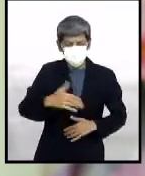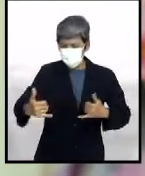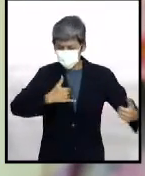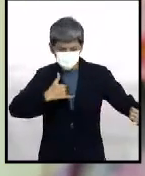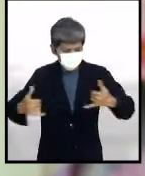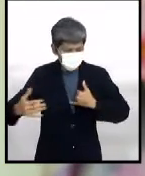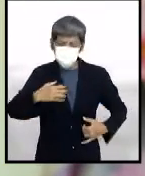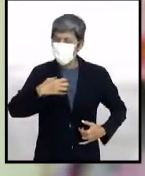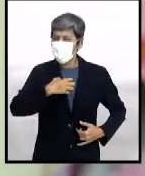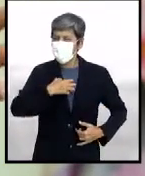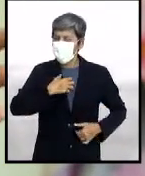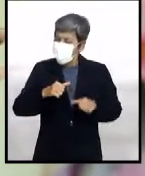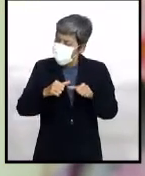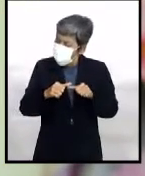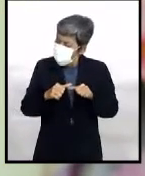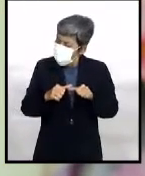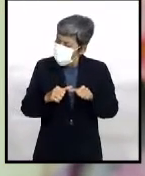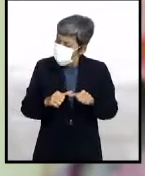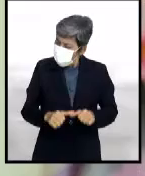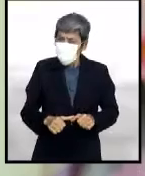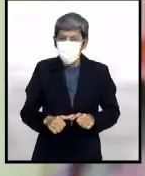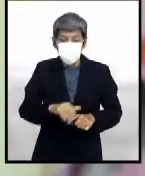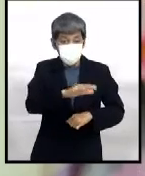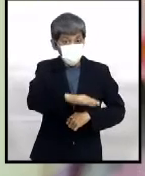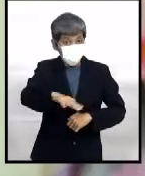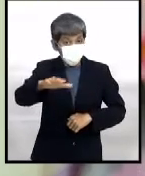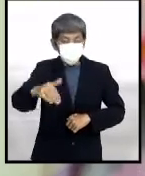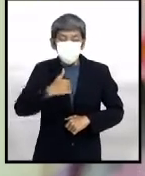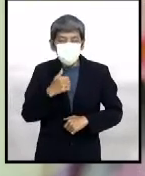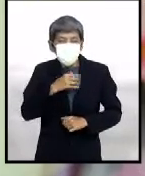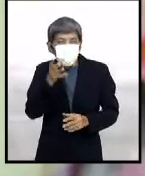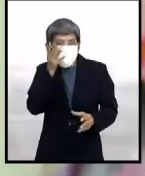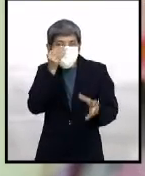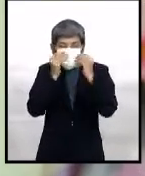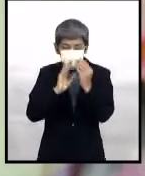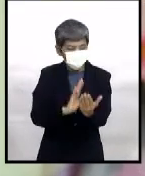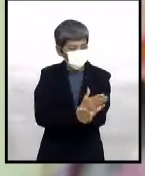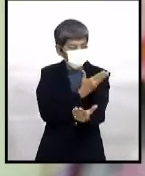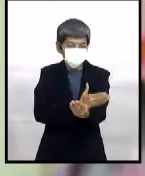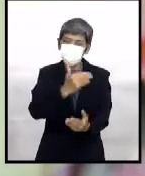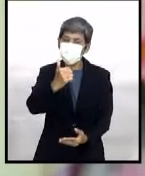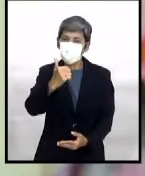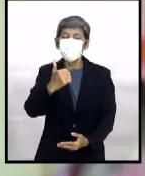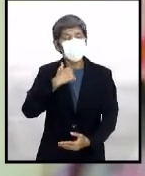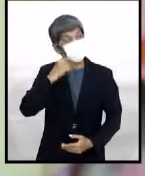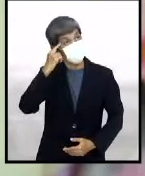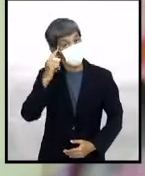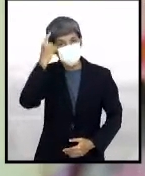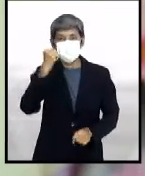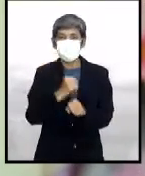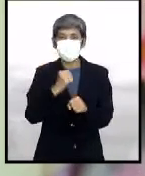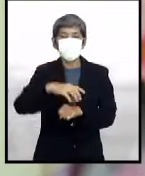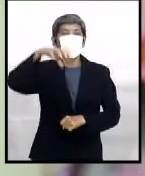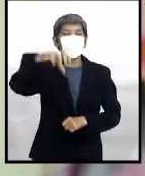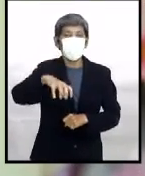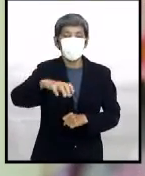าอยู่กับเรานานๆพอที่จะให้เด็กได้อินพุตเรื่องดนตรีกับเราเลยออกอุบายว่างั้นทำเนอร์เซอรี่ดีก